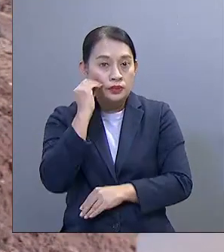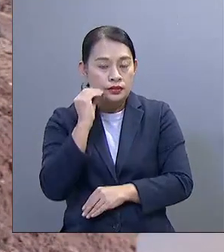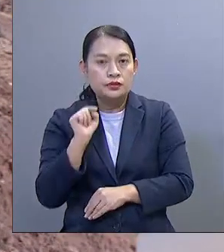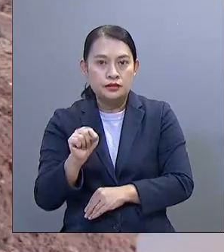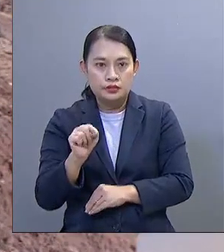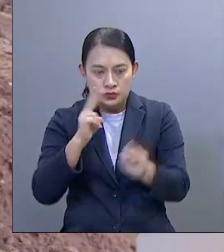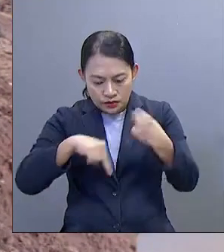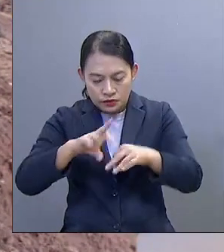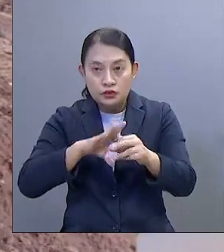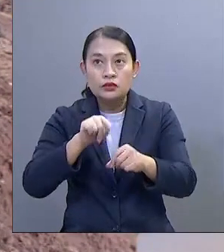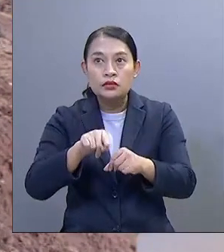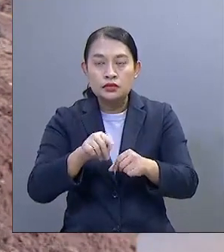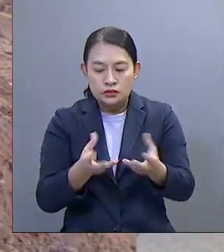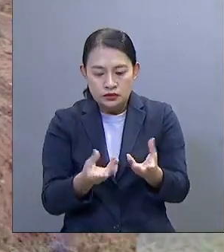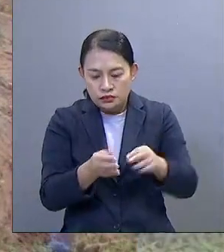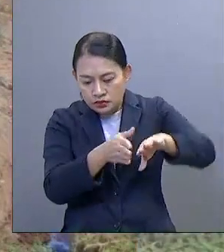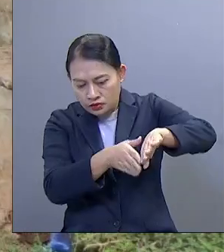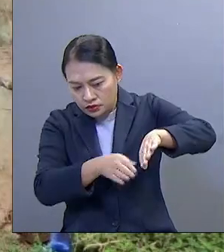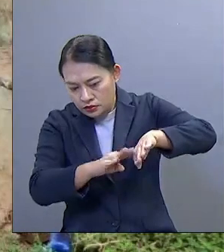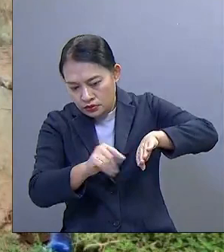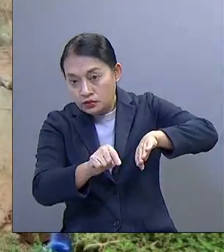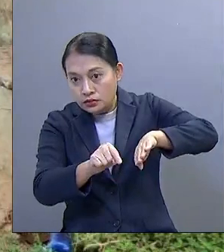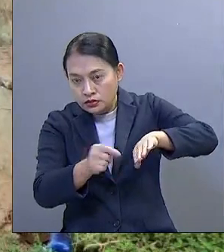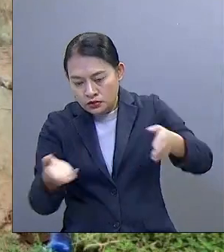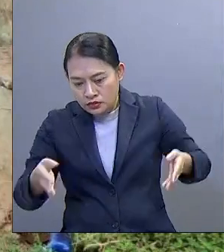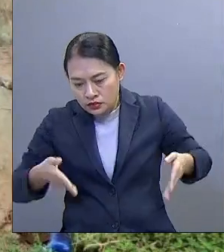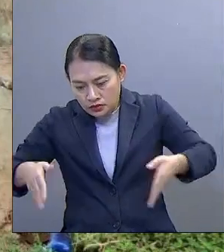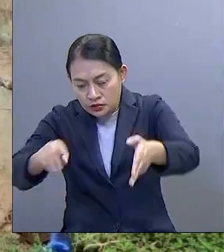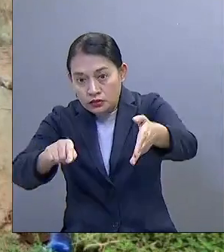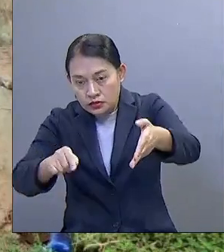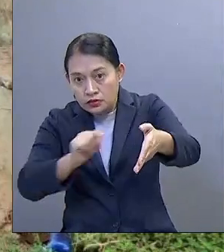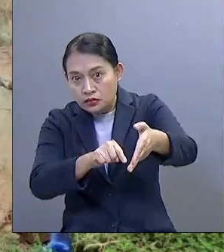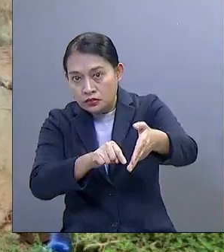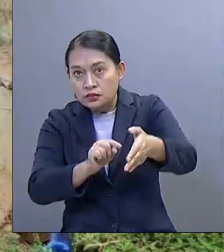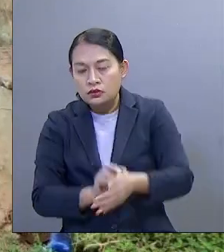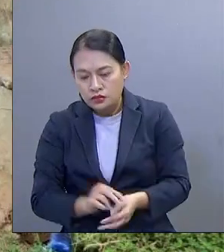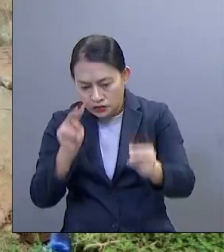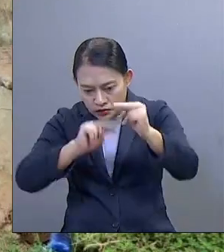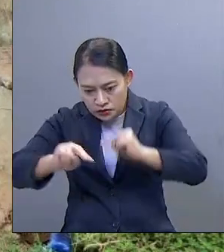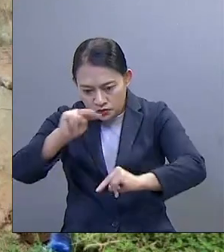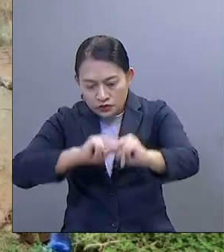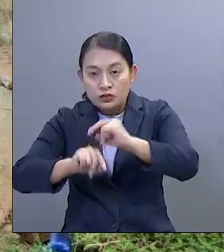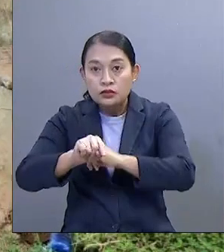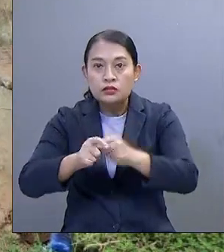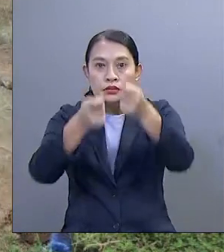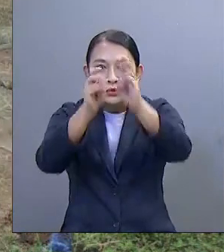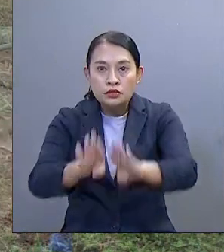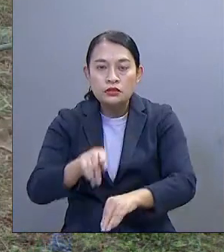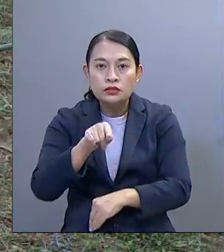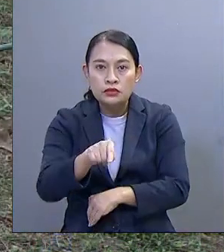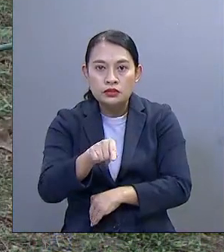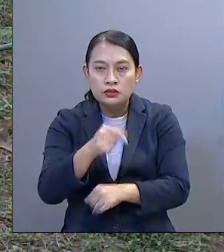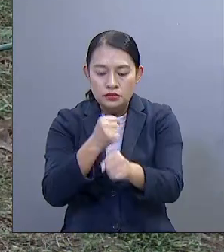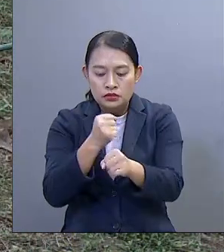เพไปตวจสอบพ้นที่ตะหลงรมแน้ำชีทางกองวศวะกรรเจ้าท่าไปสำรวจออกแบบการกอสราง